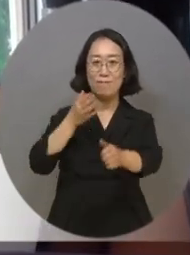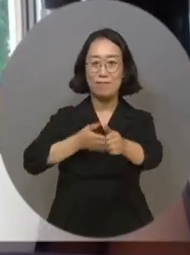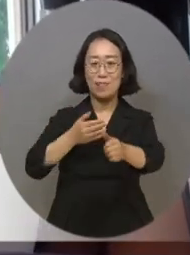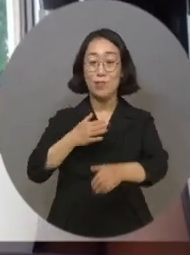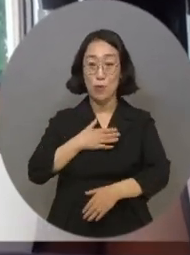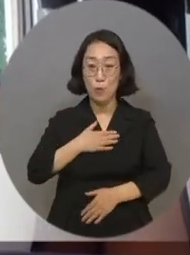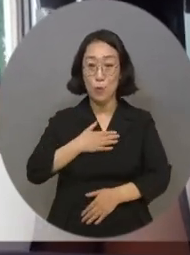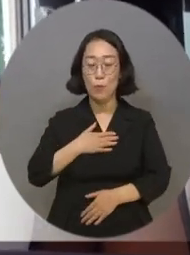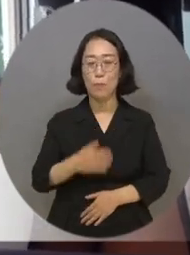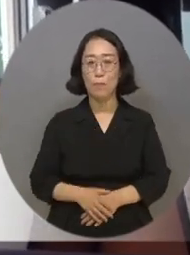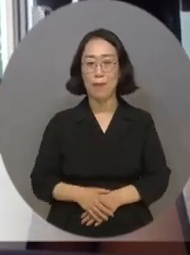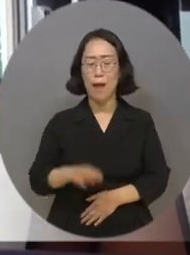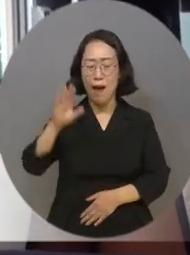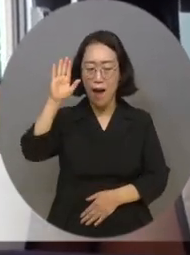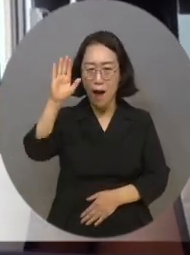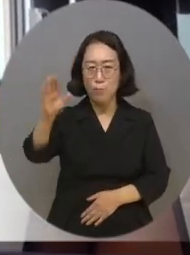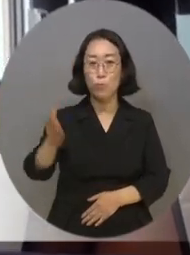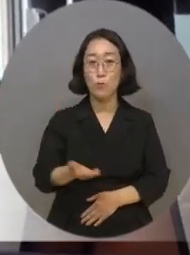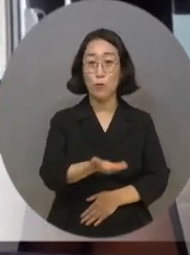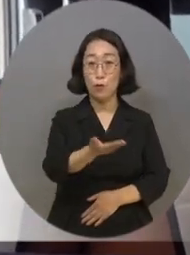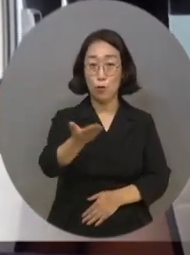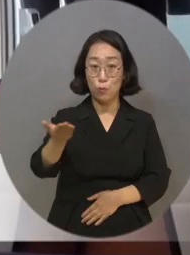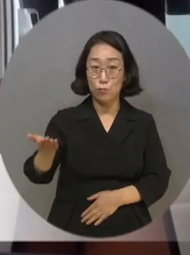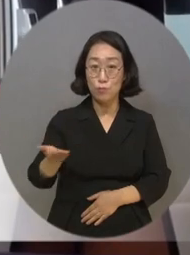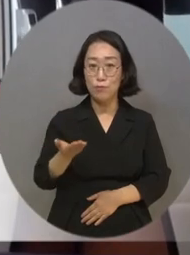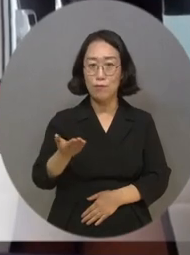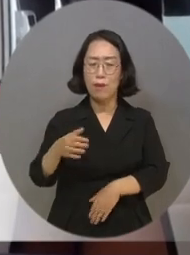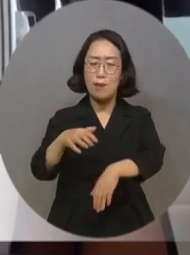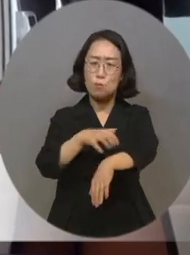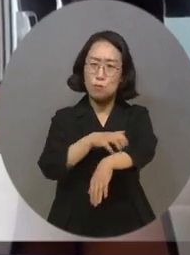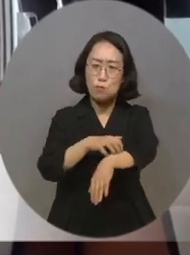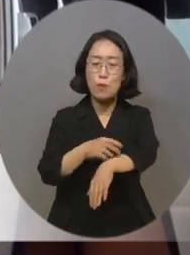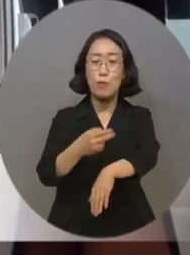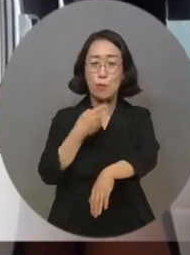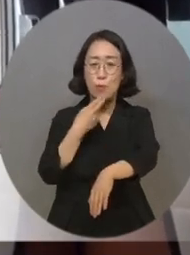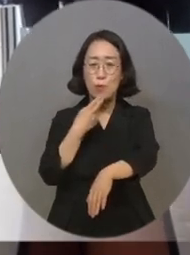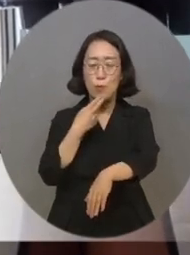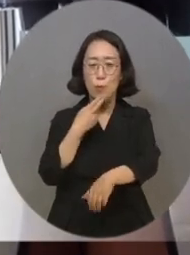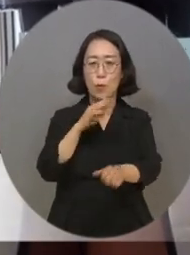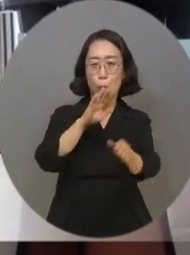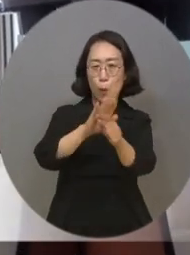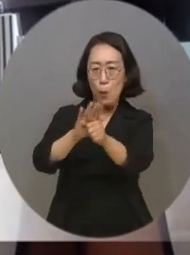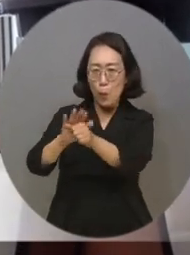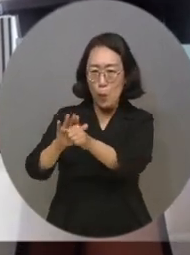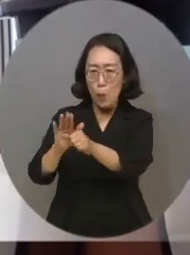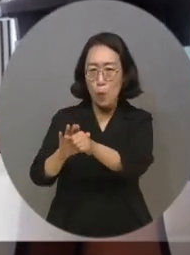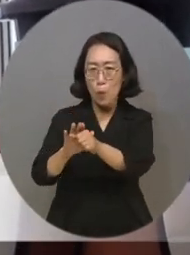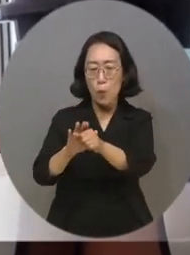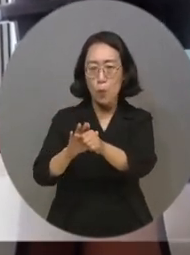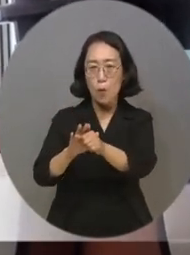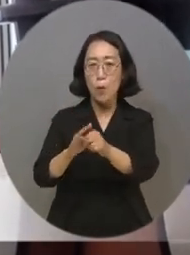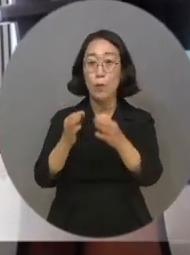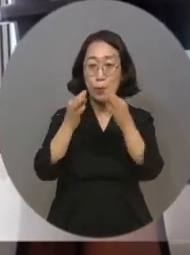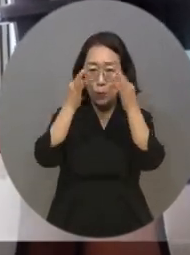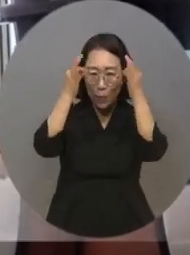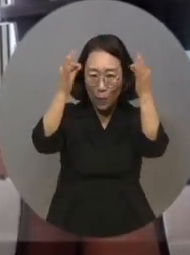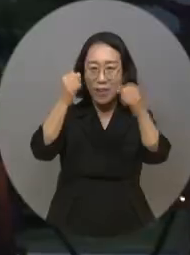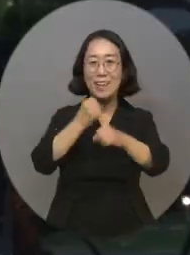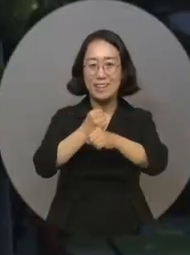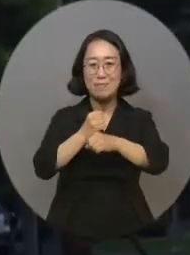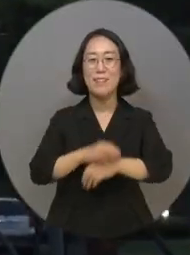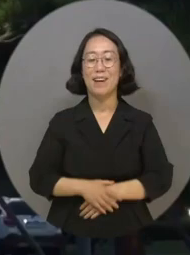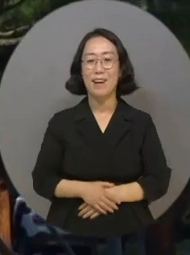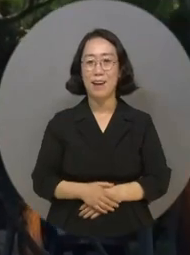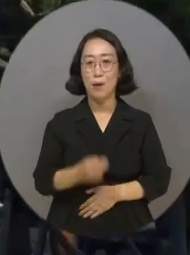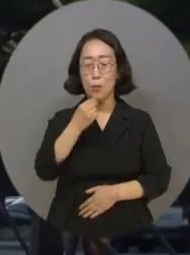저도 앞으로 의정부 생활하시는데 불편함 없도록 더 챙겨보도록 하겠습니다.